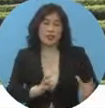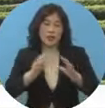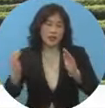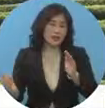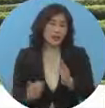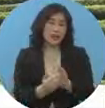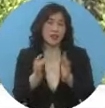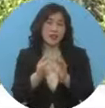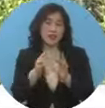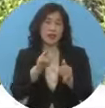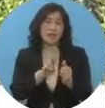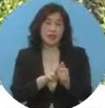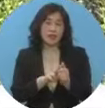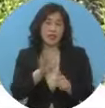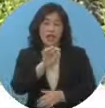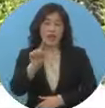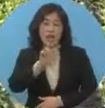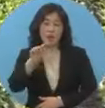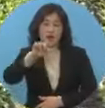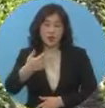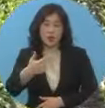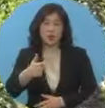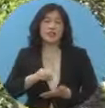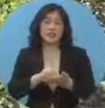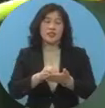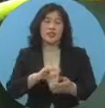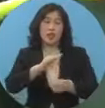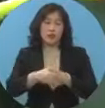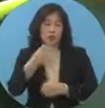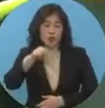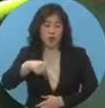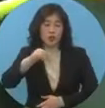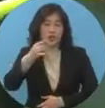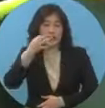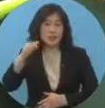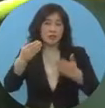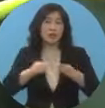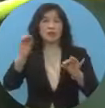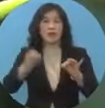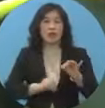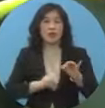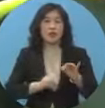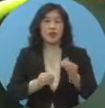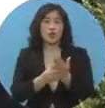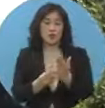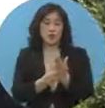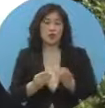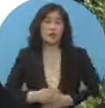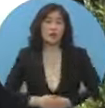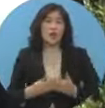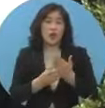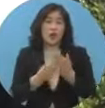아마존 에 진출했습니다 국제 유기 인증을 받은 100% 유기농 녹차로 포 성분과 농가가 협업해 만든